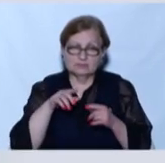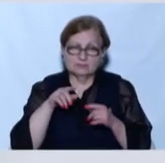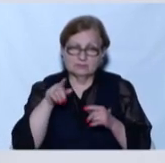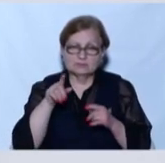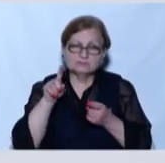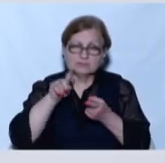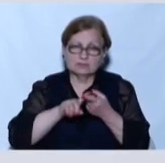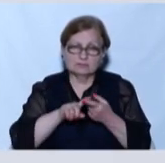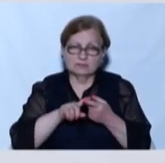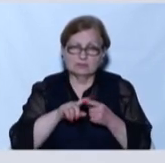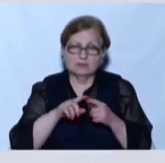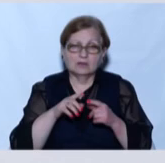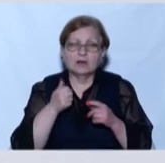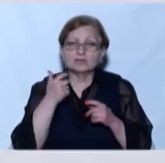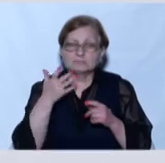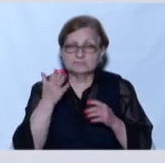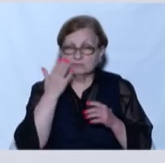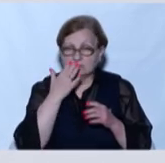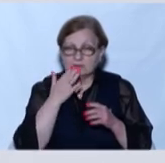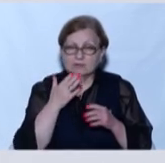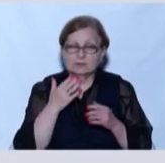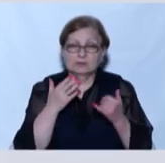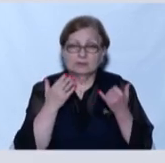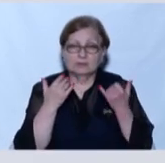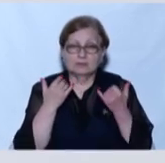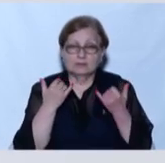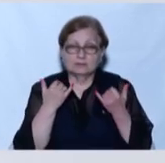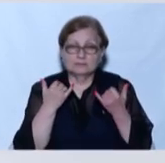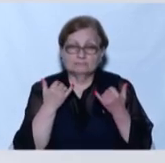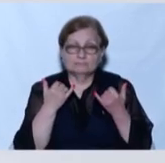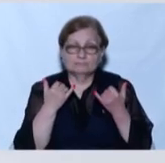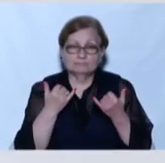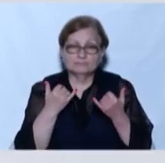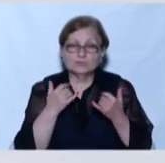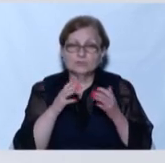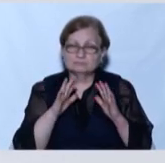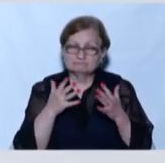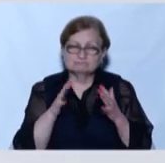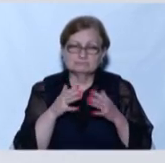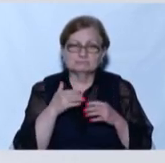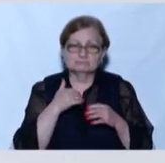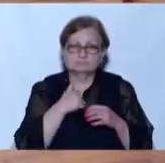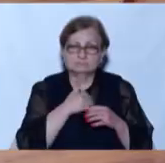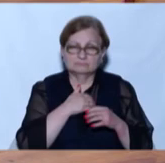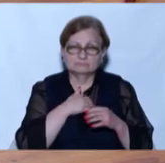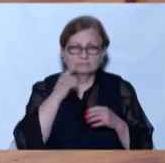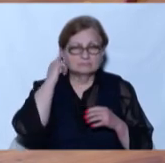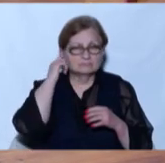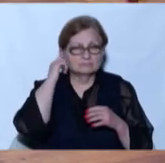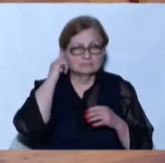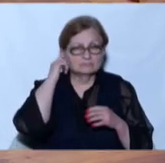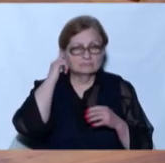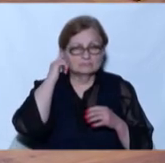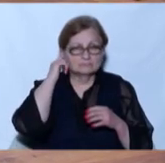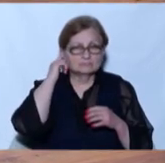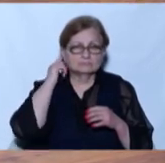გურამიშვილთან დაკავშირებით გვექნება რამდენიმე გაკვეთილი. დასწრეში როგორც ხდება ხოლმე, მე მინდა რომ ესეთი